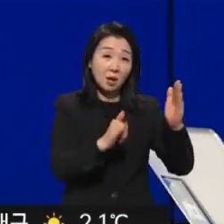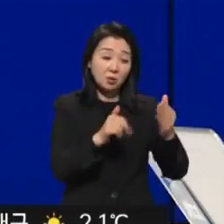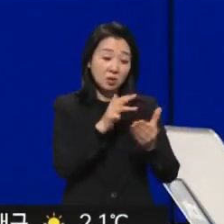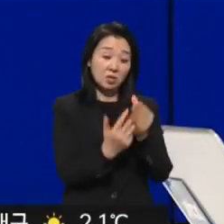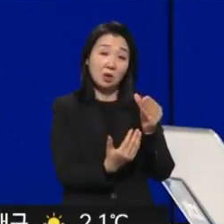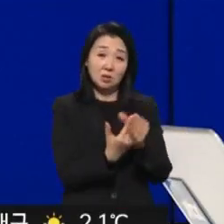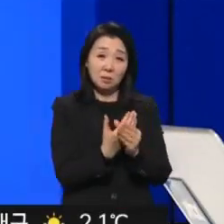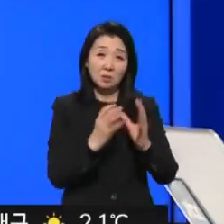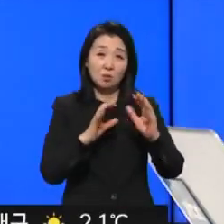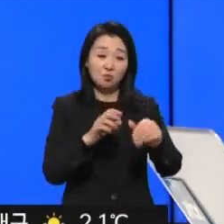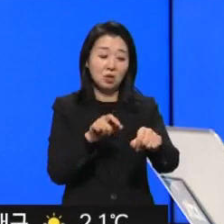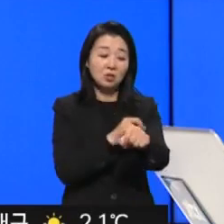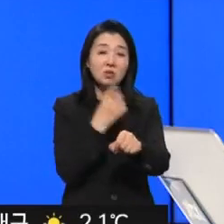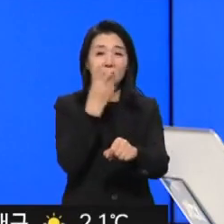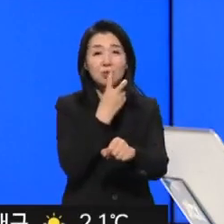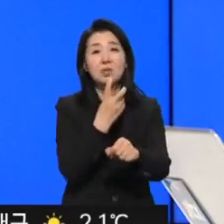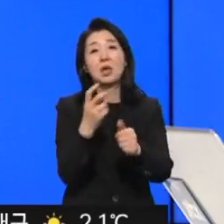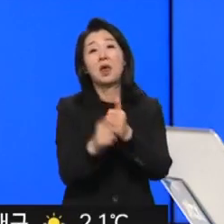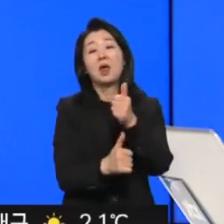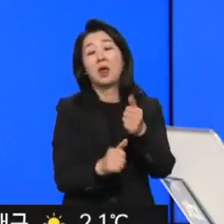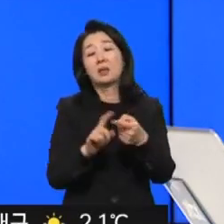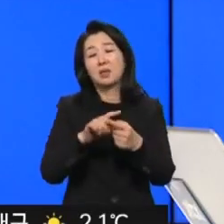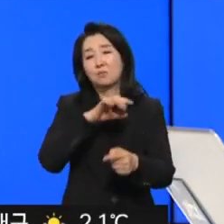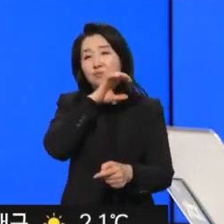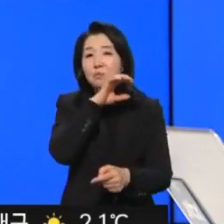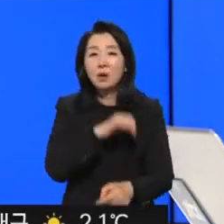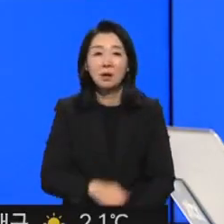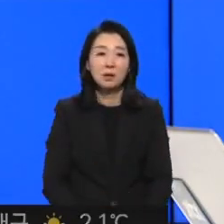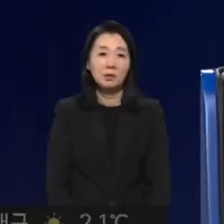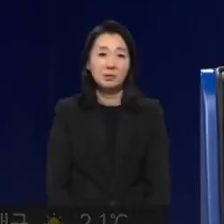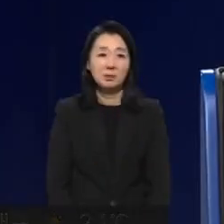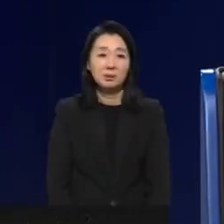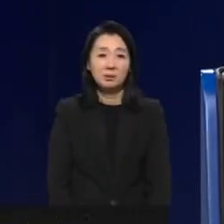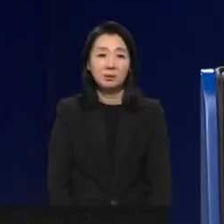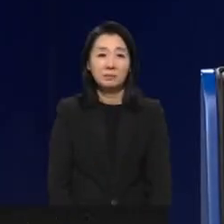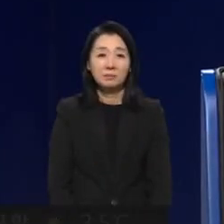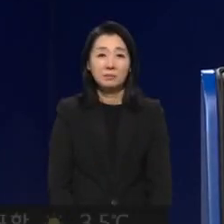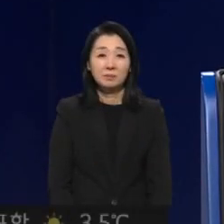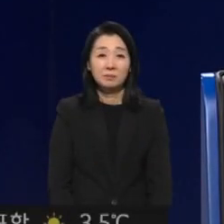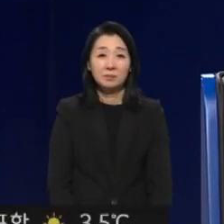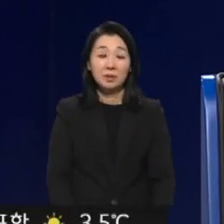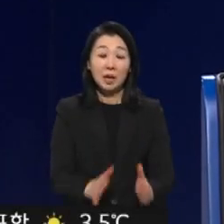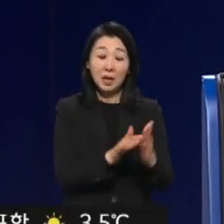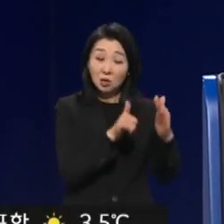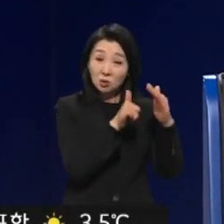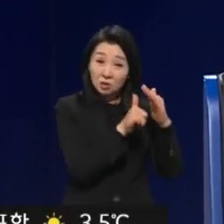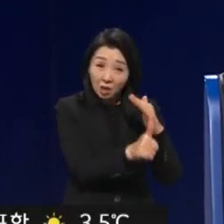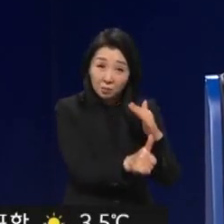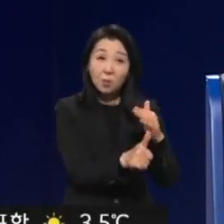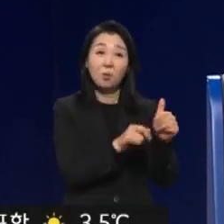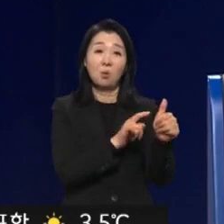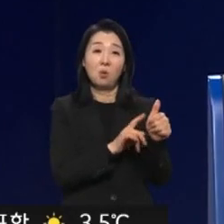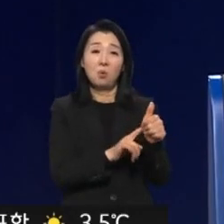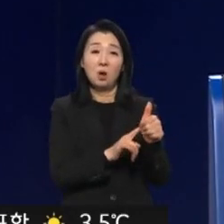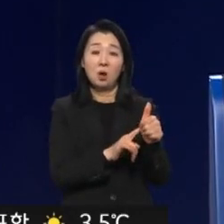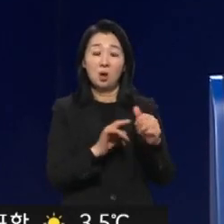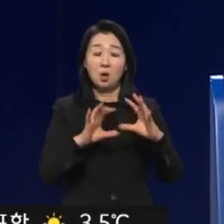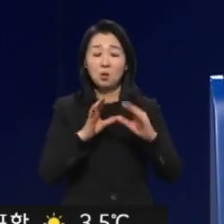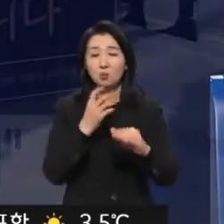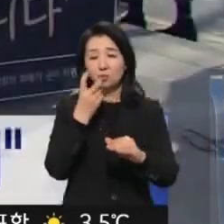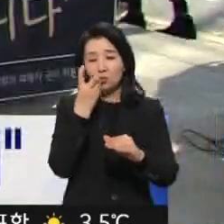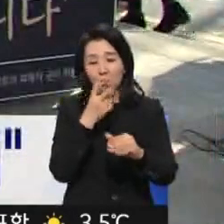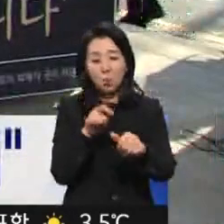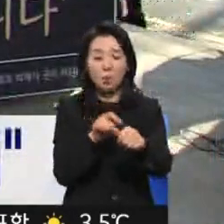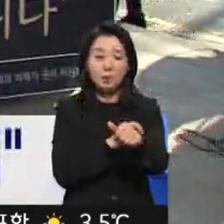참사 국조특위의 행태에 대해서 강한 불만을 표시했다는 거죠. 네, 그렇습니다. 이종철 유가족협의회 대표는 국조특위를 보는 것